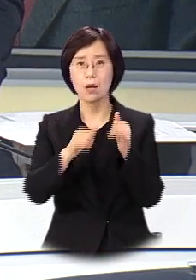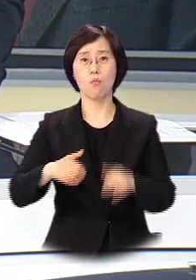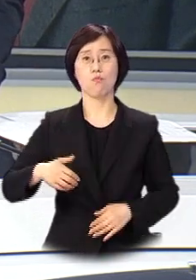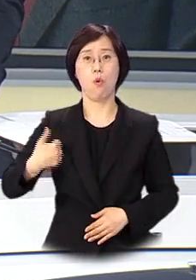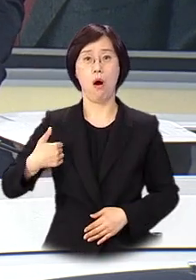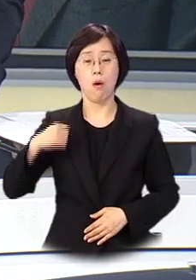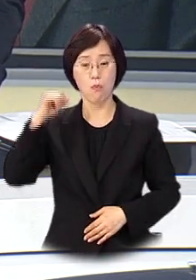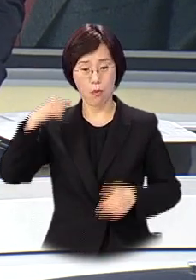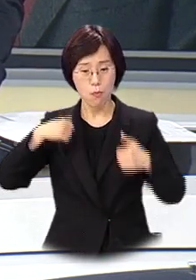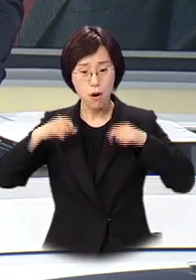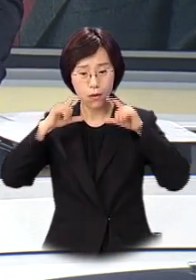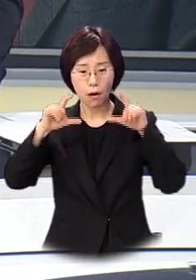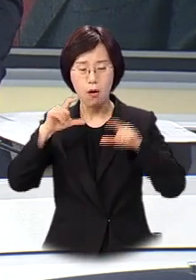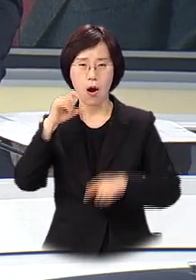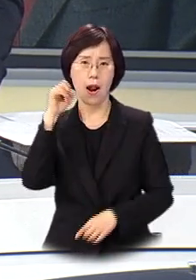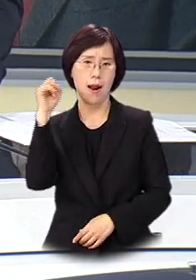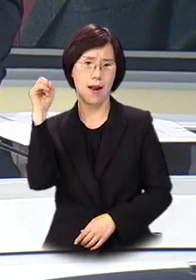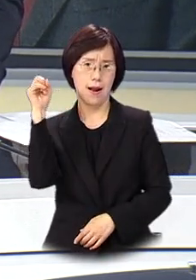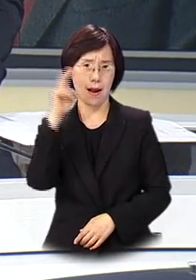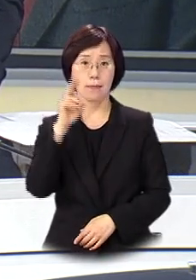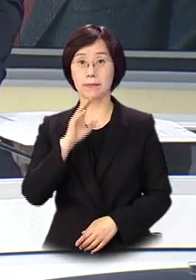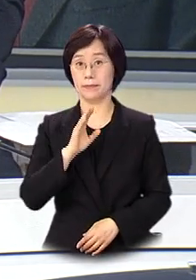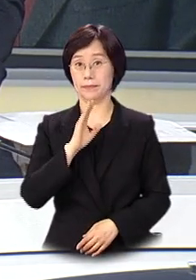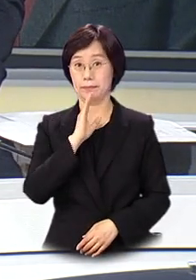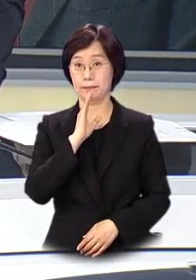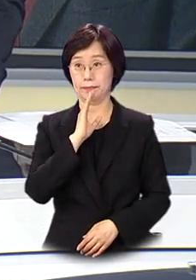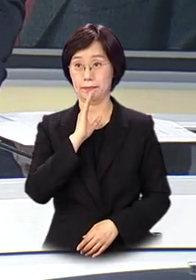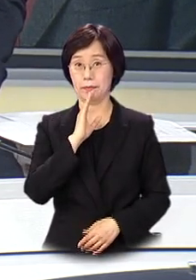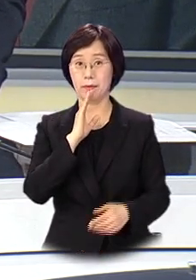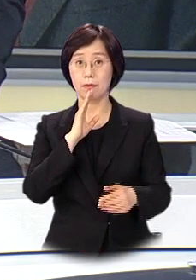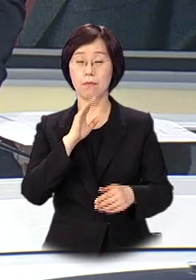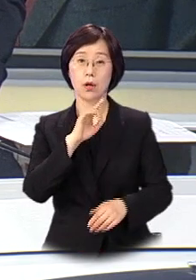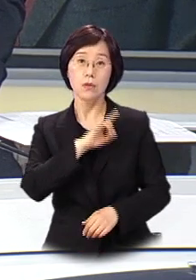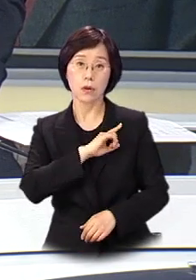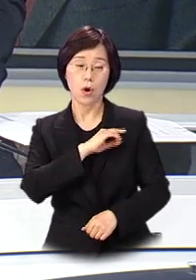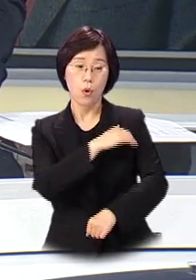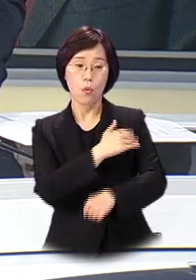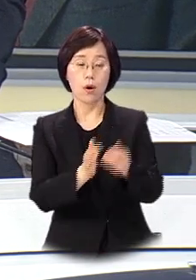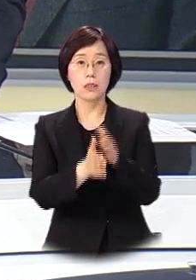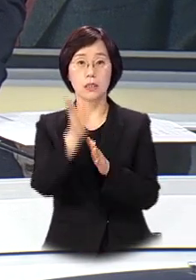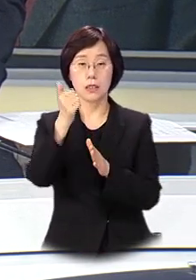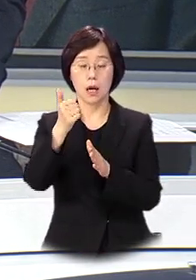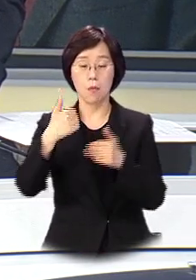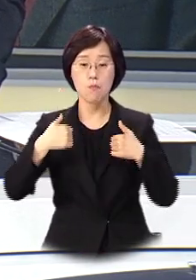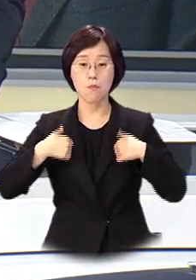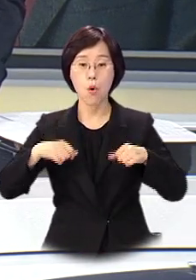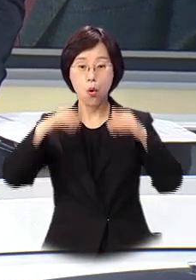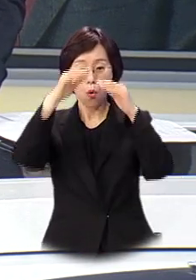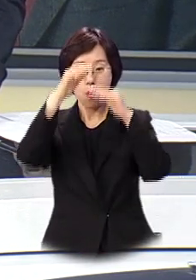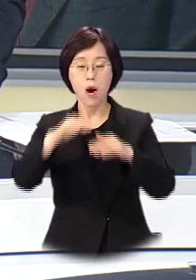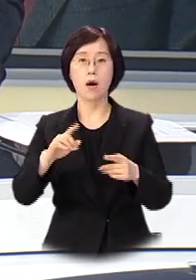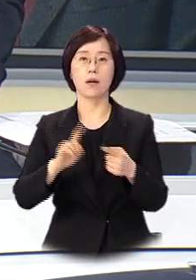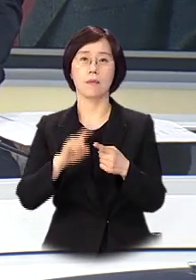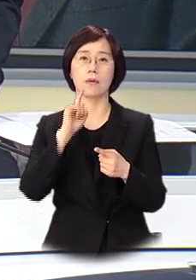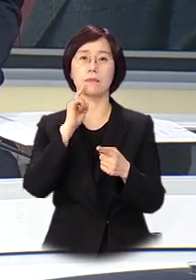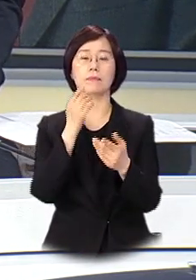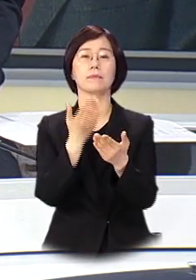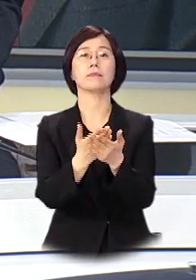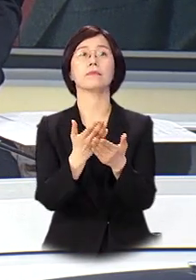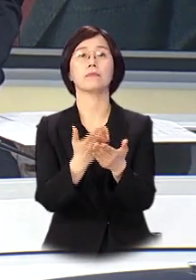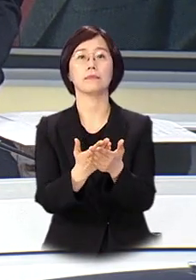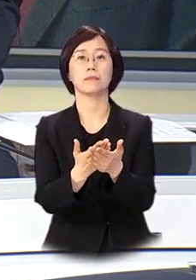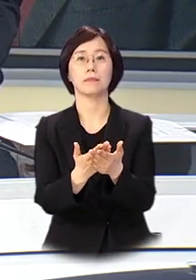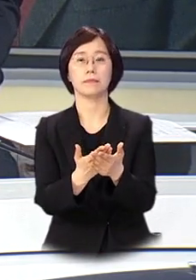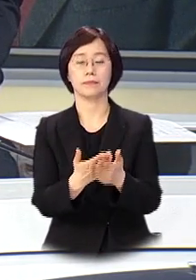정도로 불출마 선언이 갑작스럽게 이루어졌습니다. 우선 권 시장의 불출마 선언 과정에 대해서 살펴보죠.